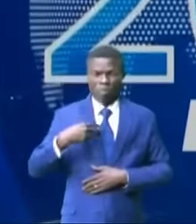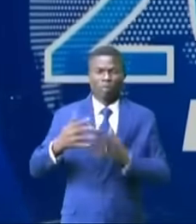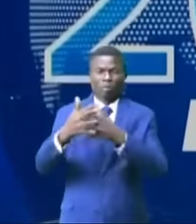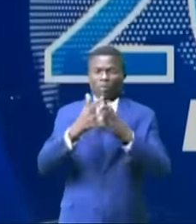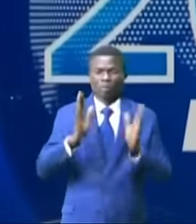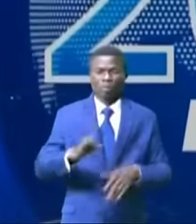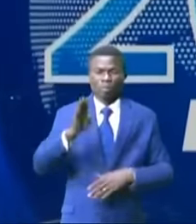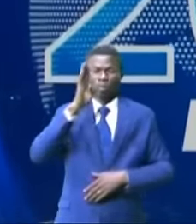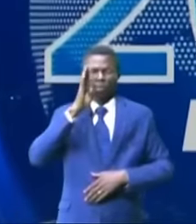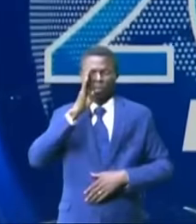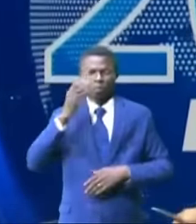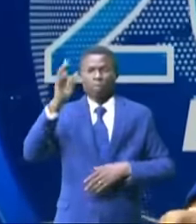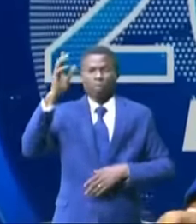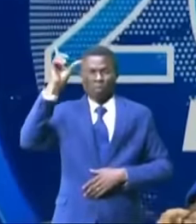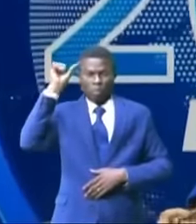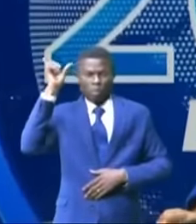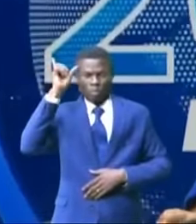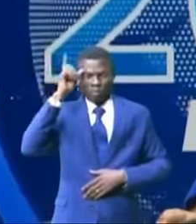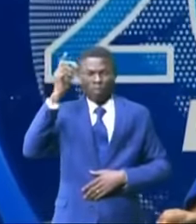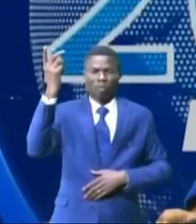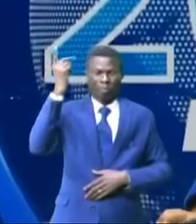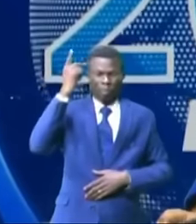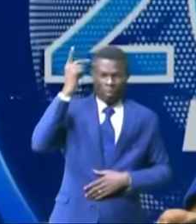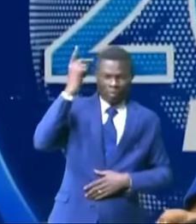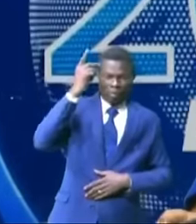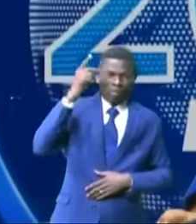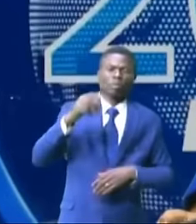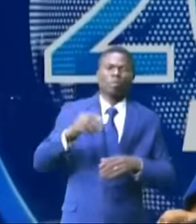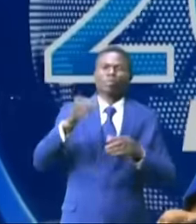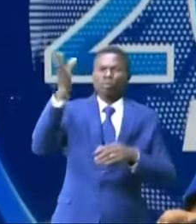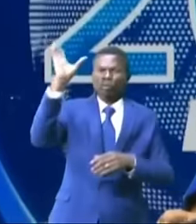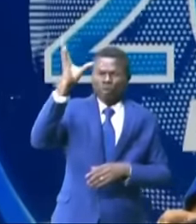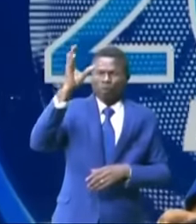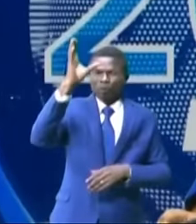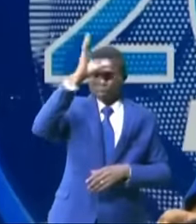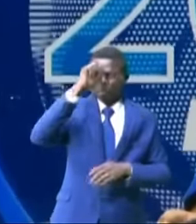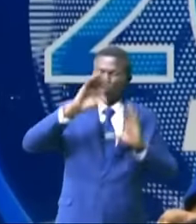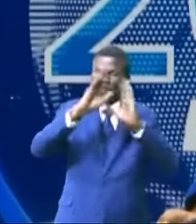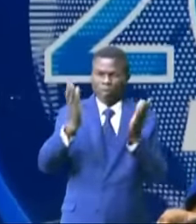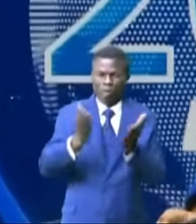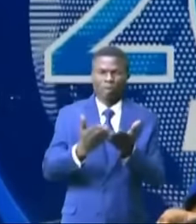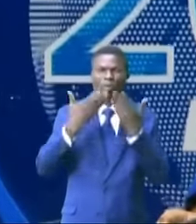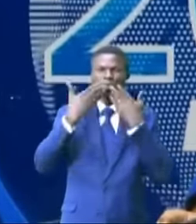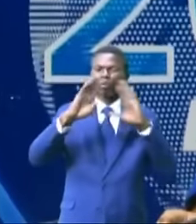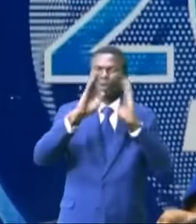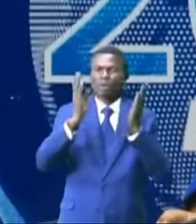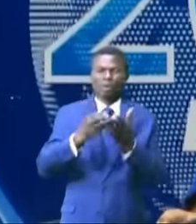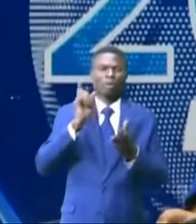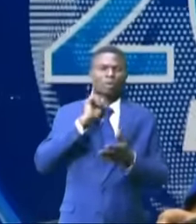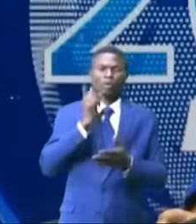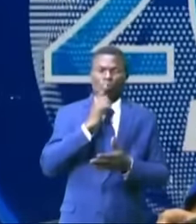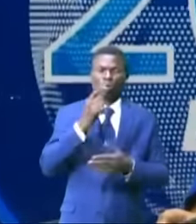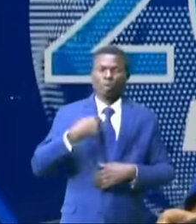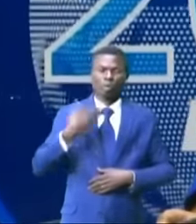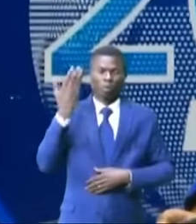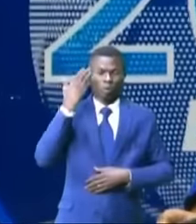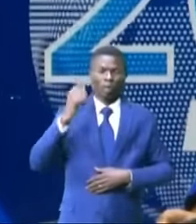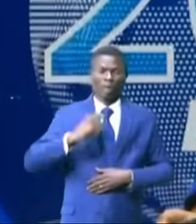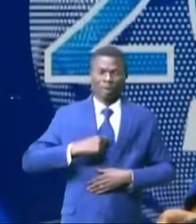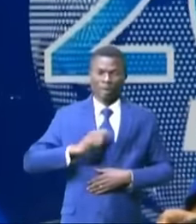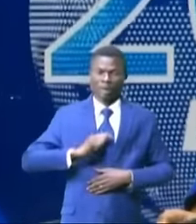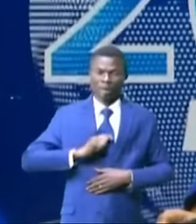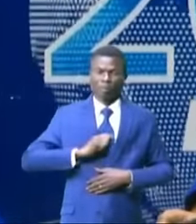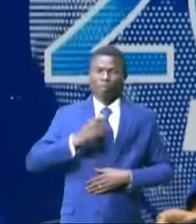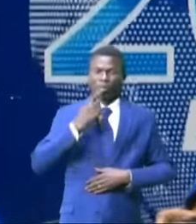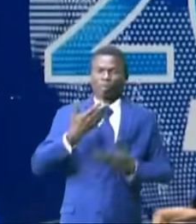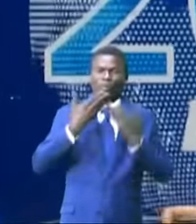ailleurs sur satellite. Vous êtes sur la RTNC. L'actualité continue sur nos antennes retrouvées à 23h. Mamie France Zaina, ce